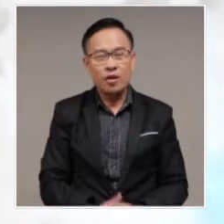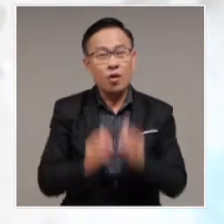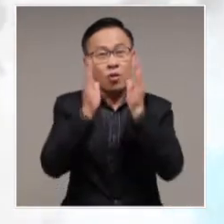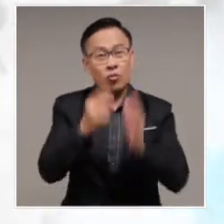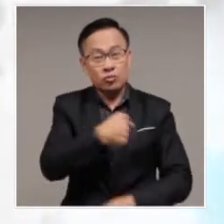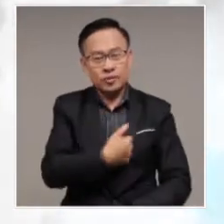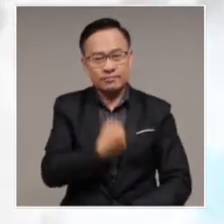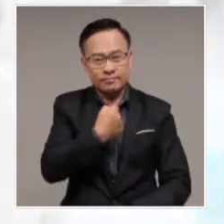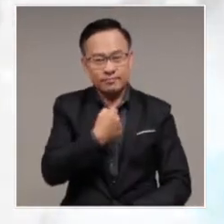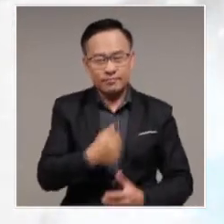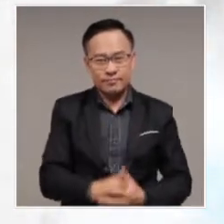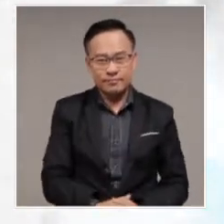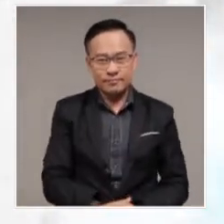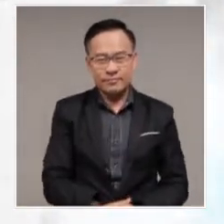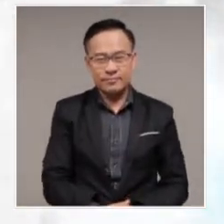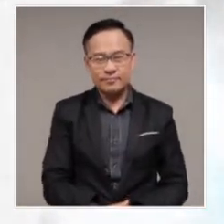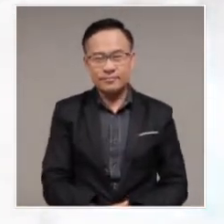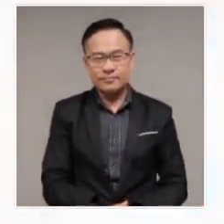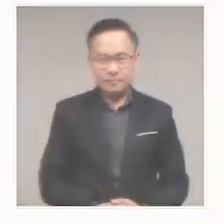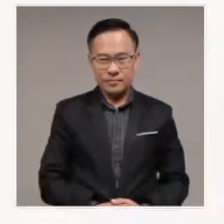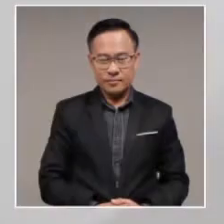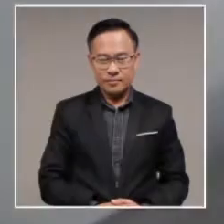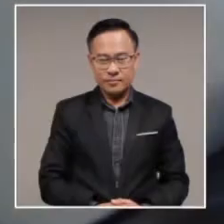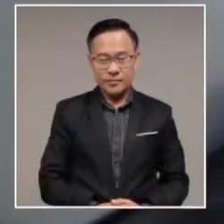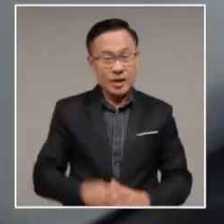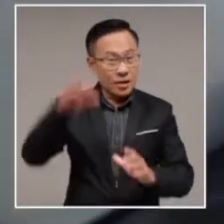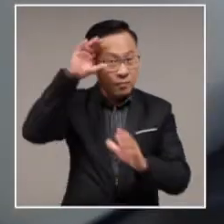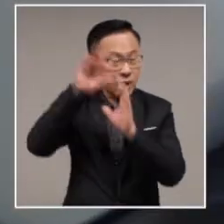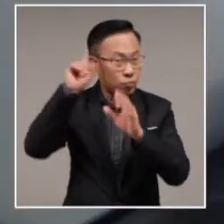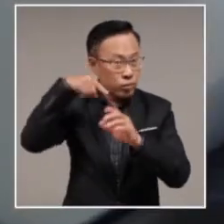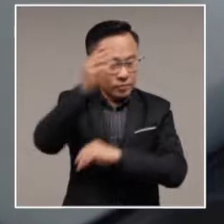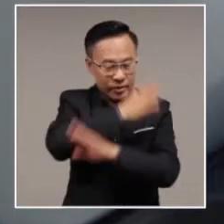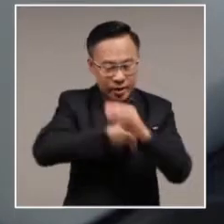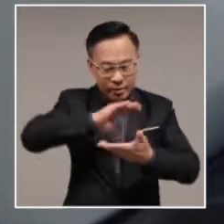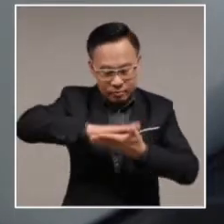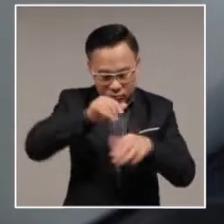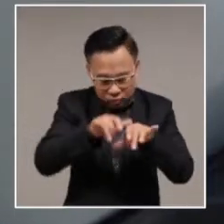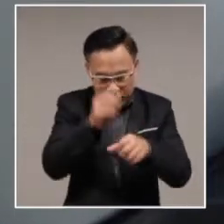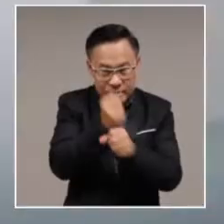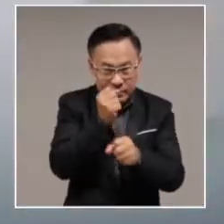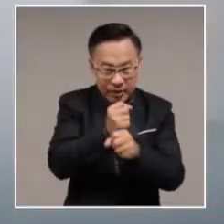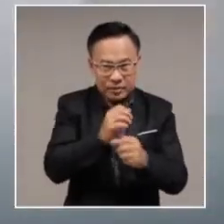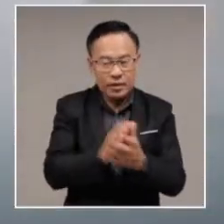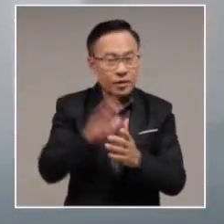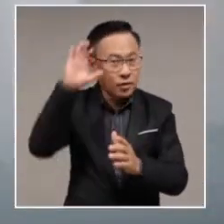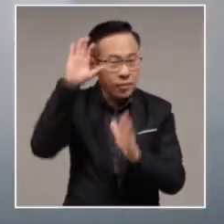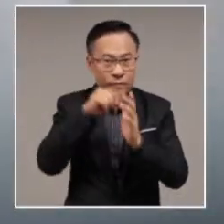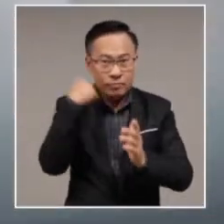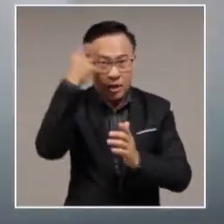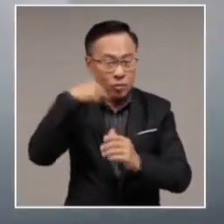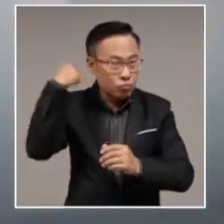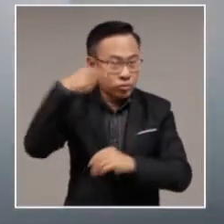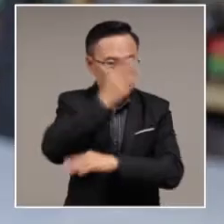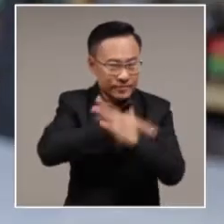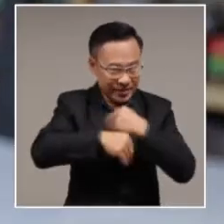The Stronger คนหัวใจแกร่งแสงขาวภาพพี่นุ้ยนั่งทำงานโดยใช้โน้ตบุ๊กภาพใบหน้าพี่นุ้ย